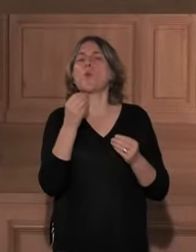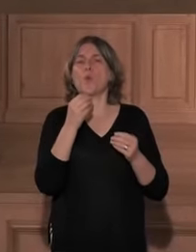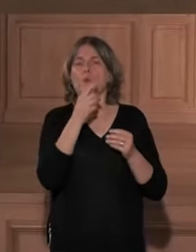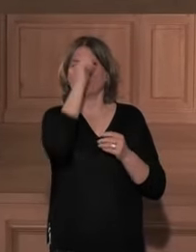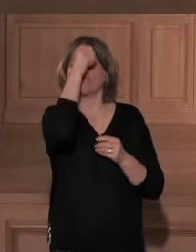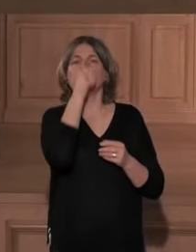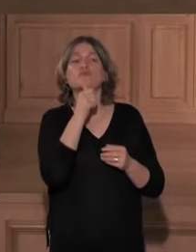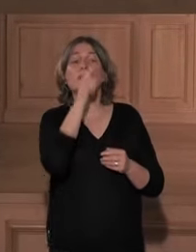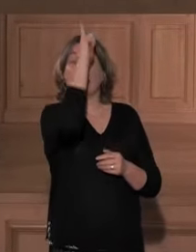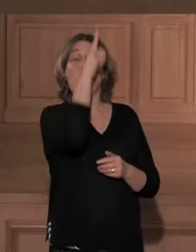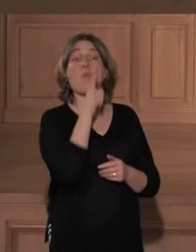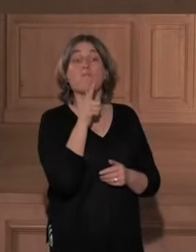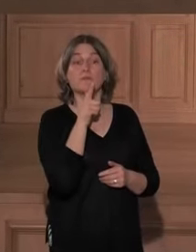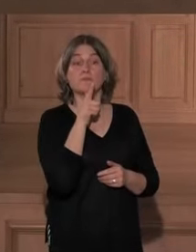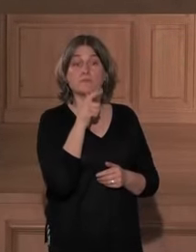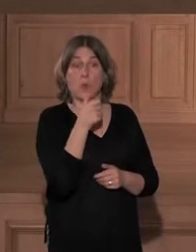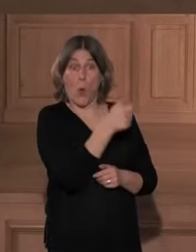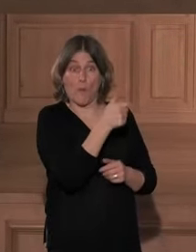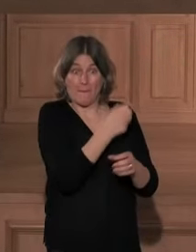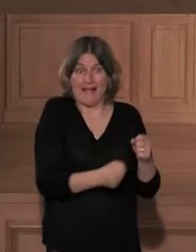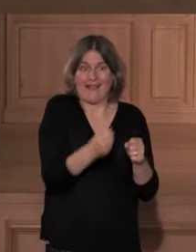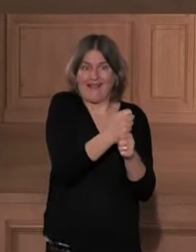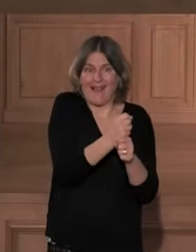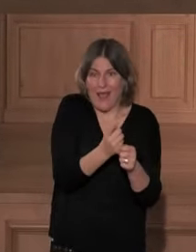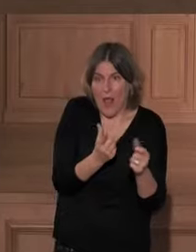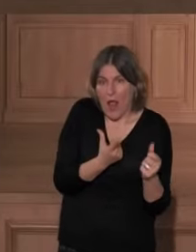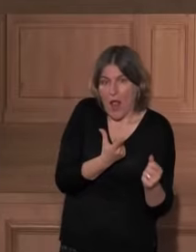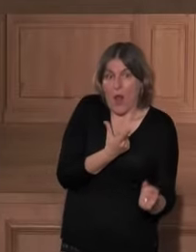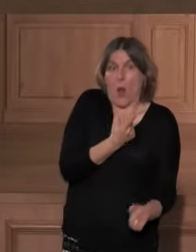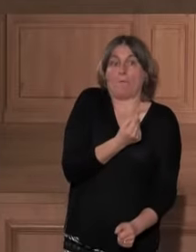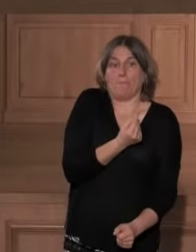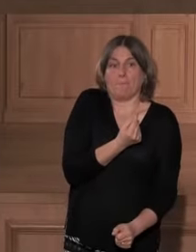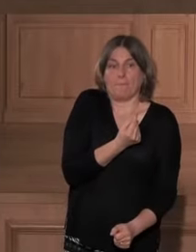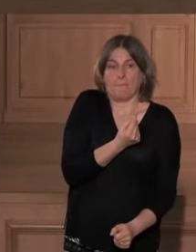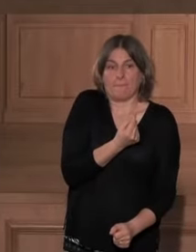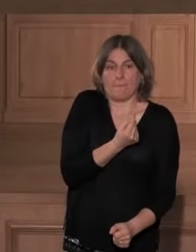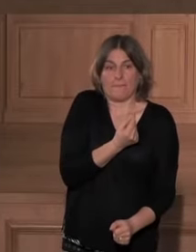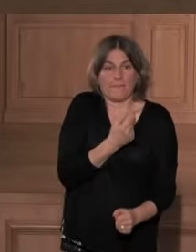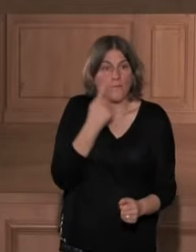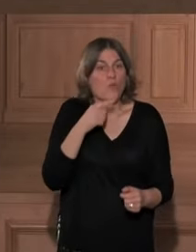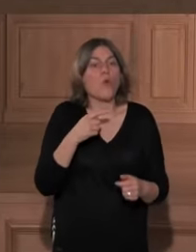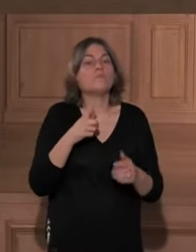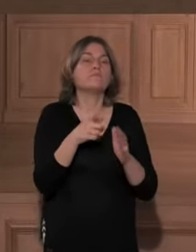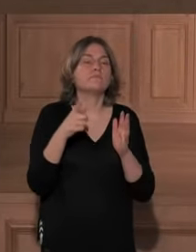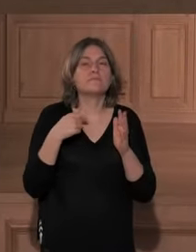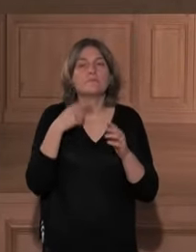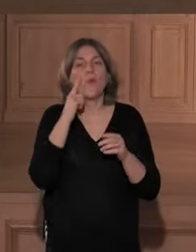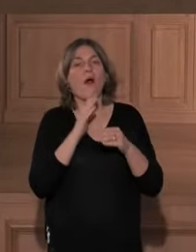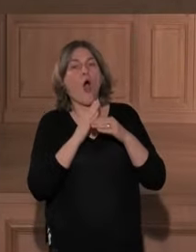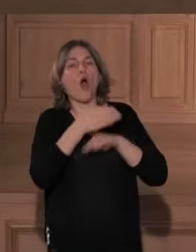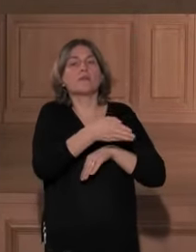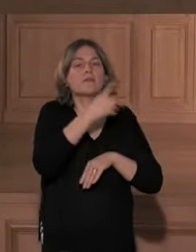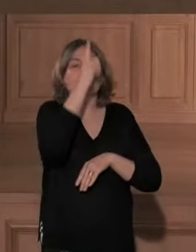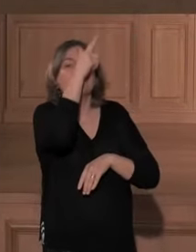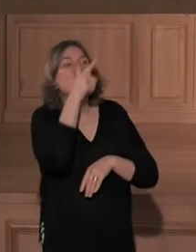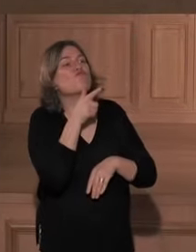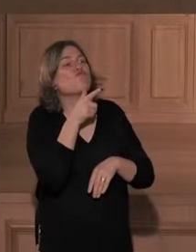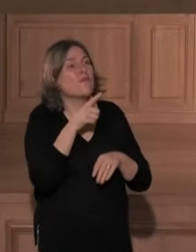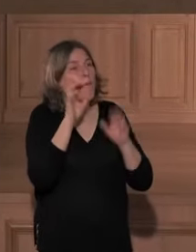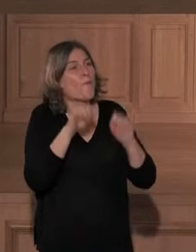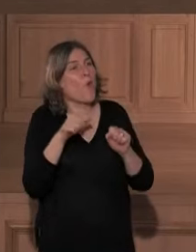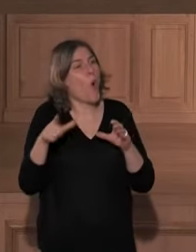Et qui a créé un partenariat très fort, d'ailleurs, avec nous, on visite, on était comme ça, quand on disait au musée du Louvre, on peut